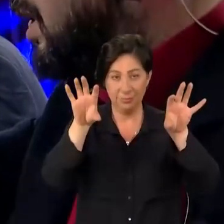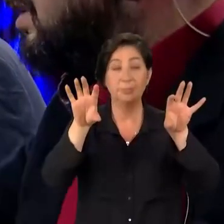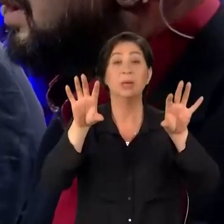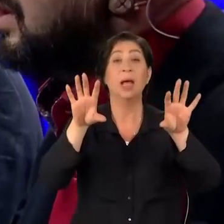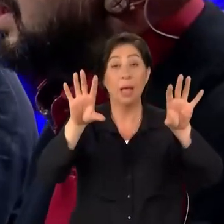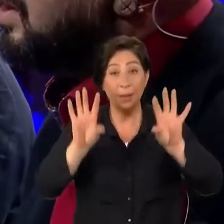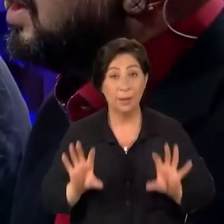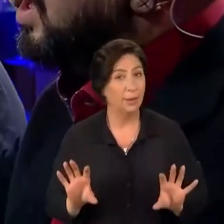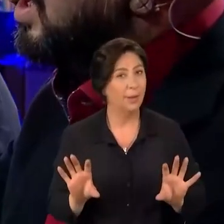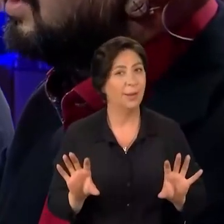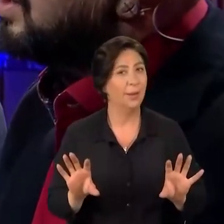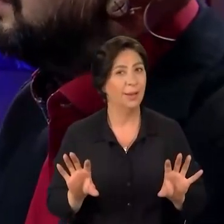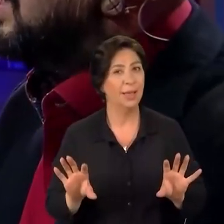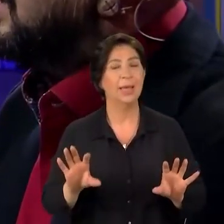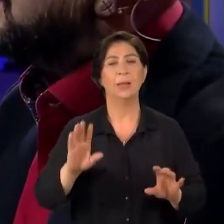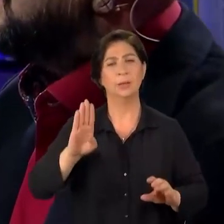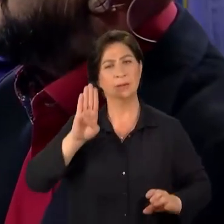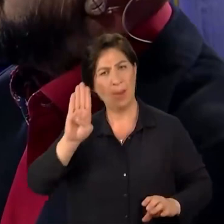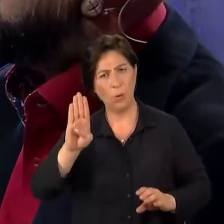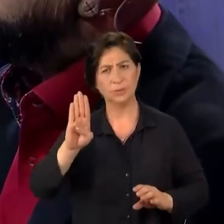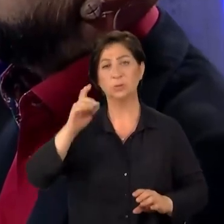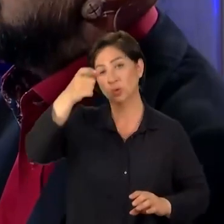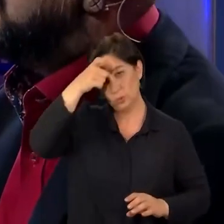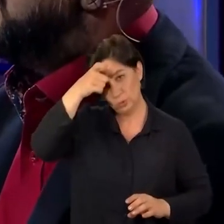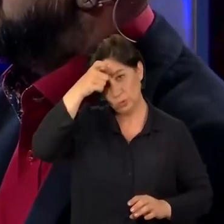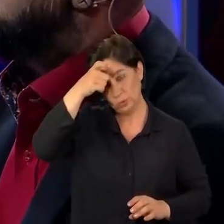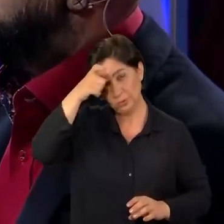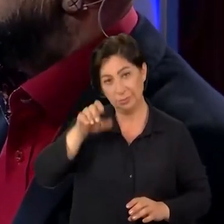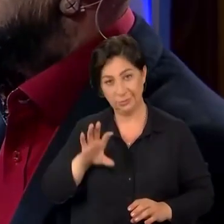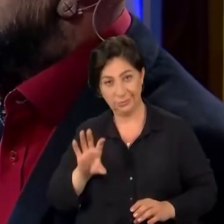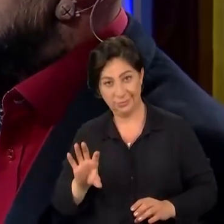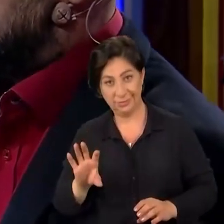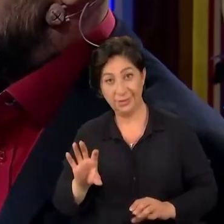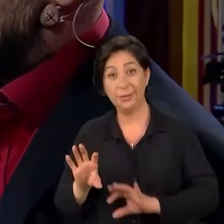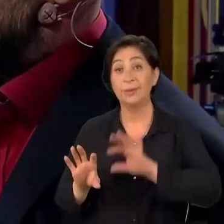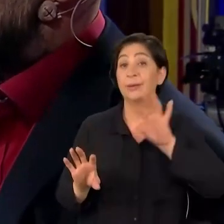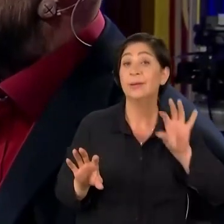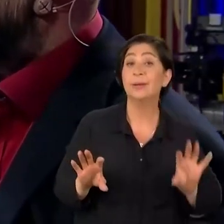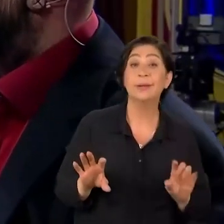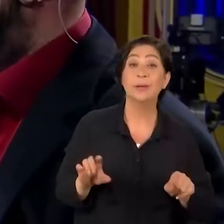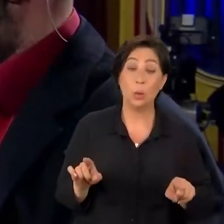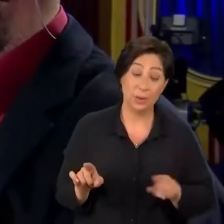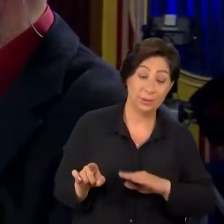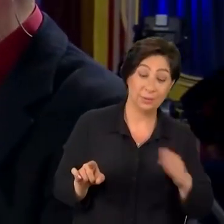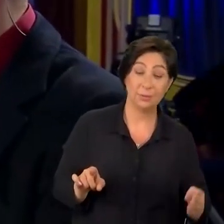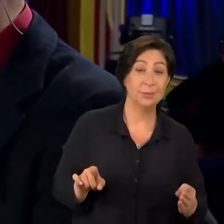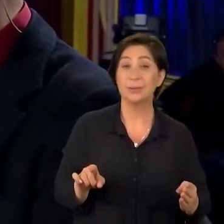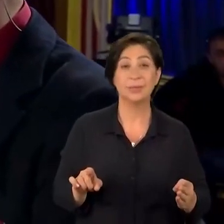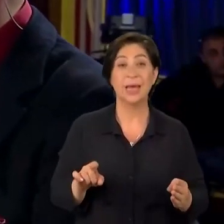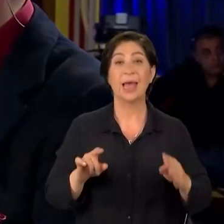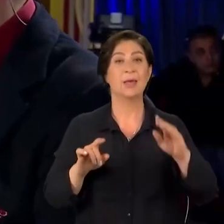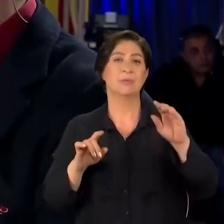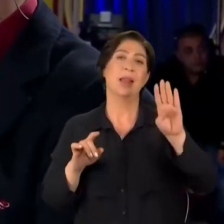hemen karşısındaki alan. Altta bir alan laik ve Türk kimliğine sahip. Onu ön plana çıkaran.